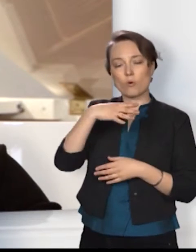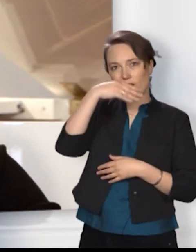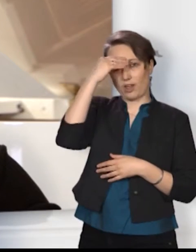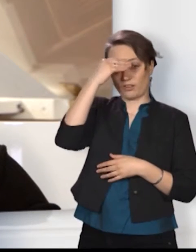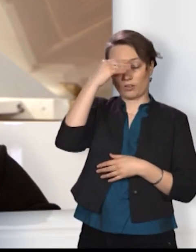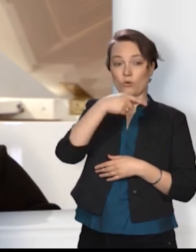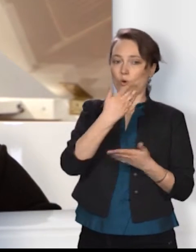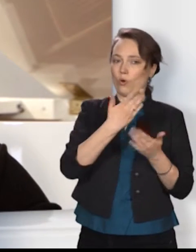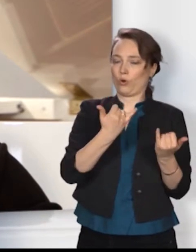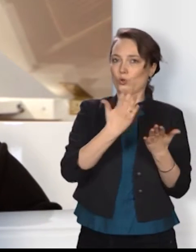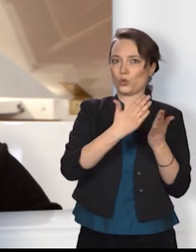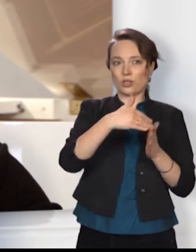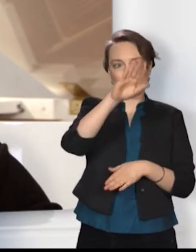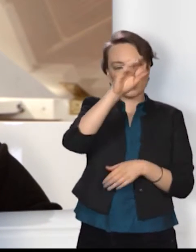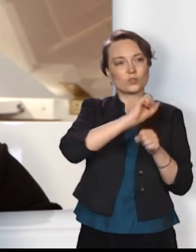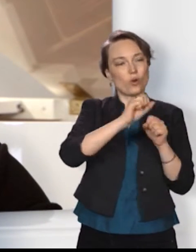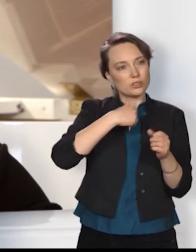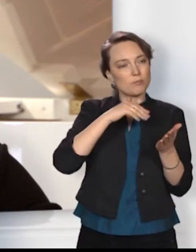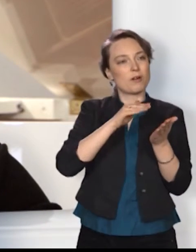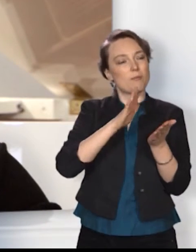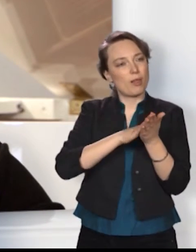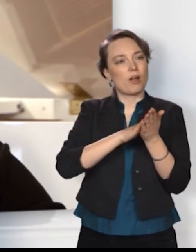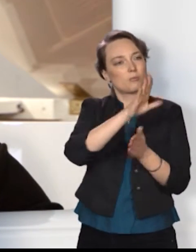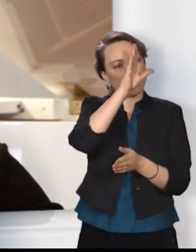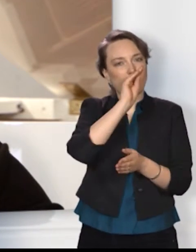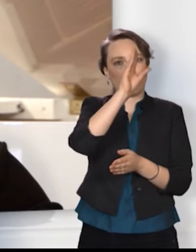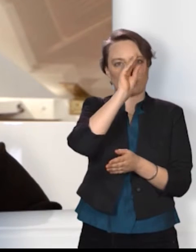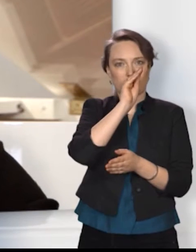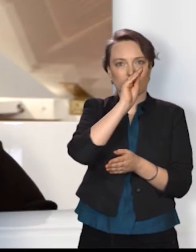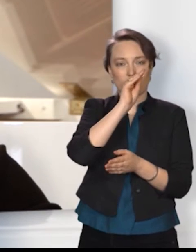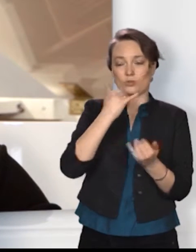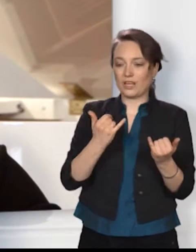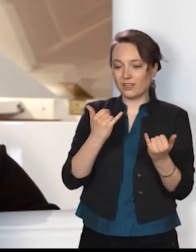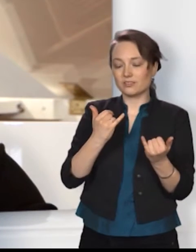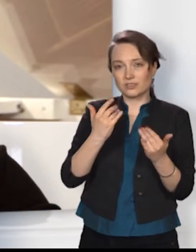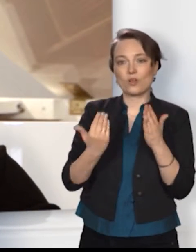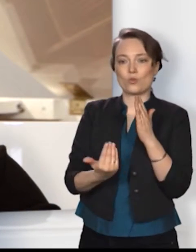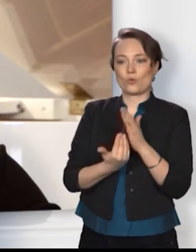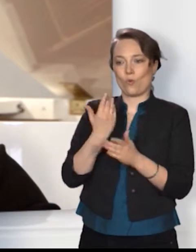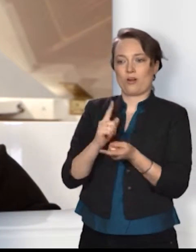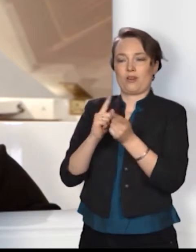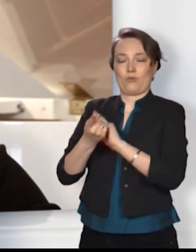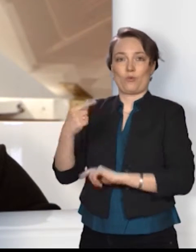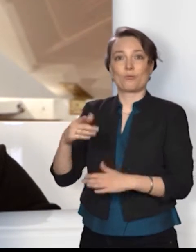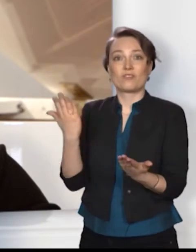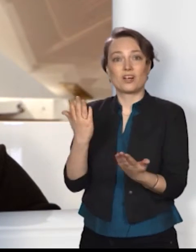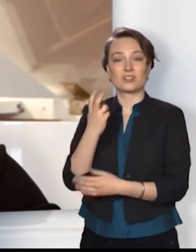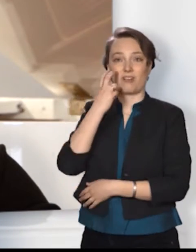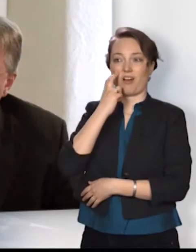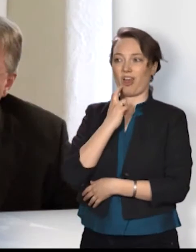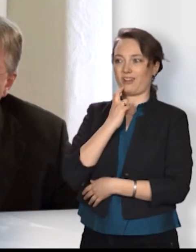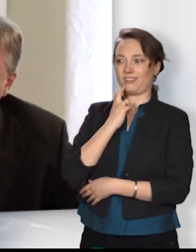sie jetzt erwachsen sind, waren Schnittpunkte. Und gerade bewege ich mich an einem neuen Schnittpunkt, nämlich auf das